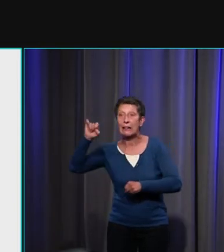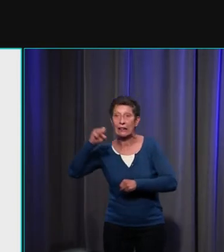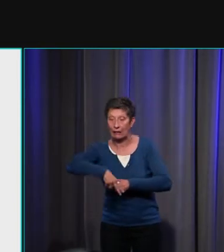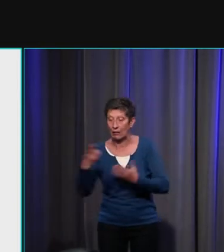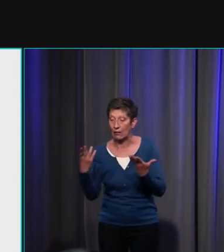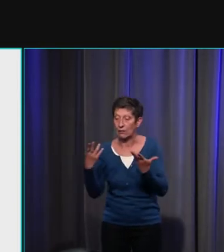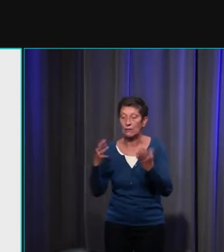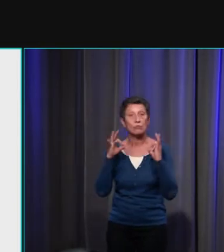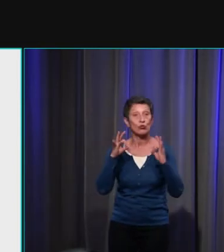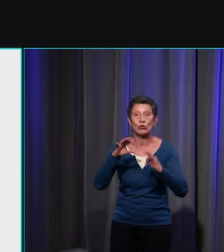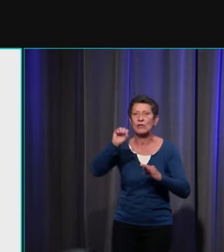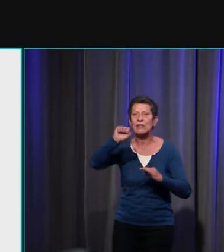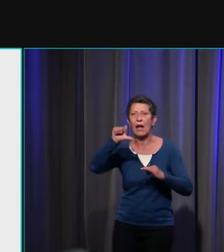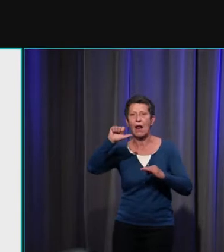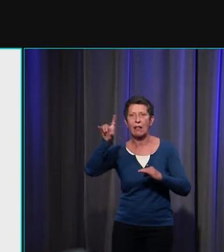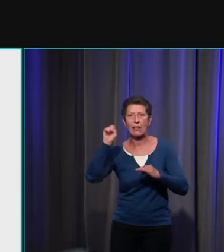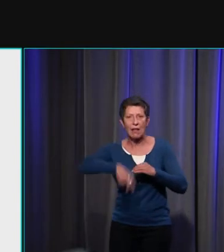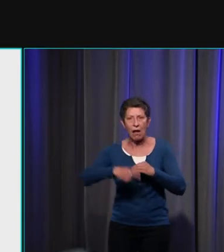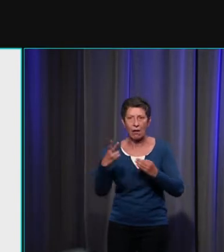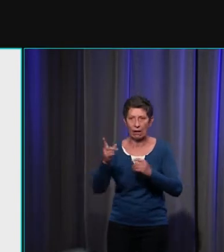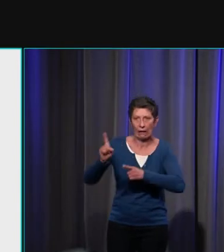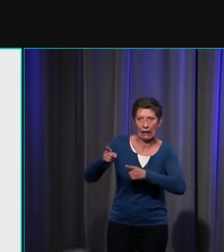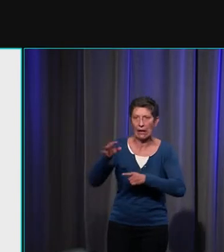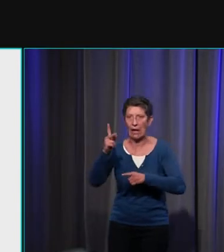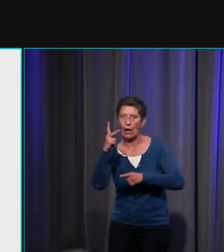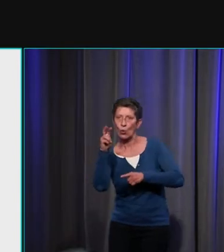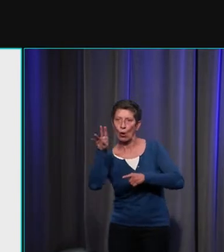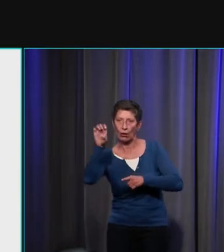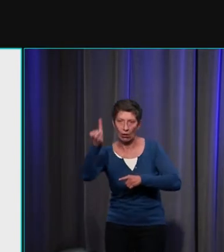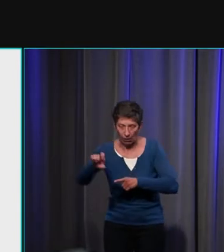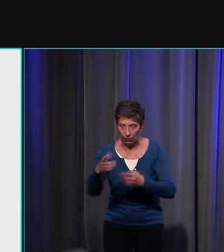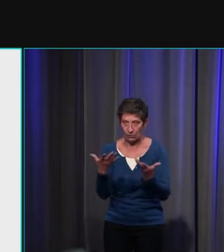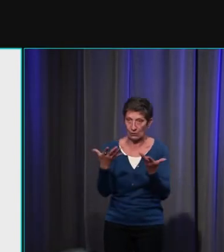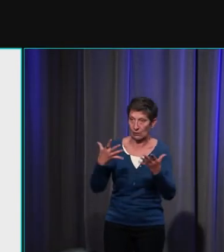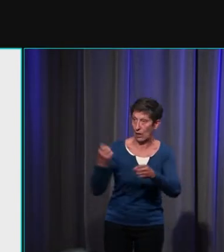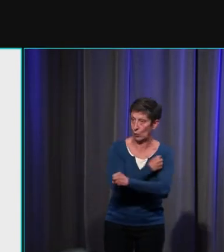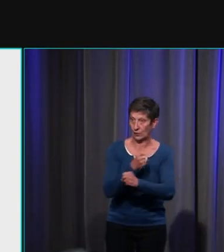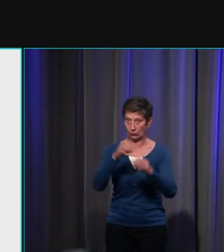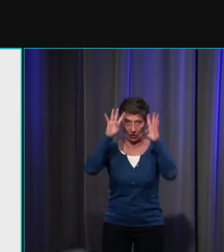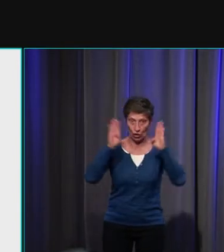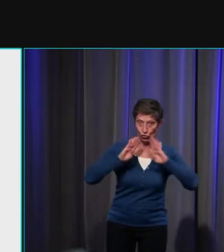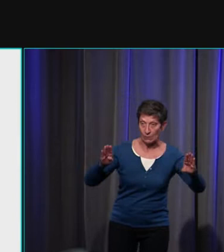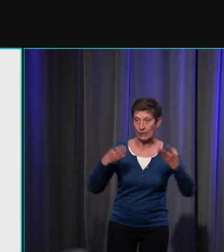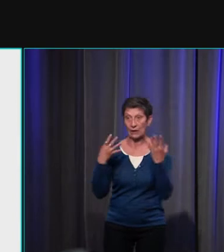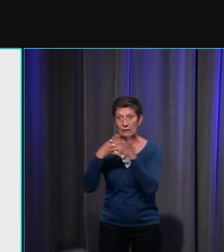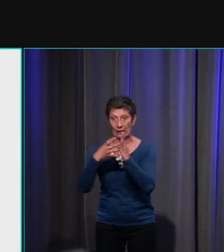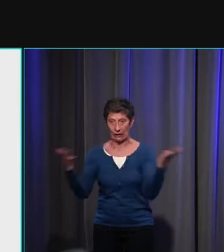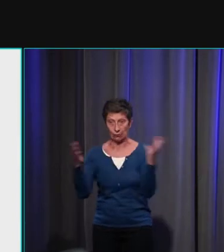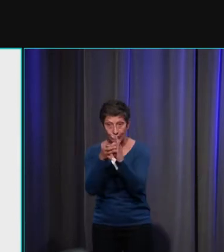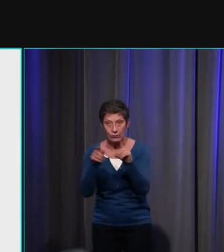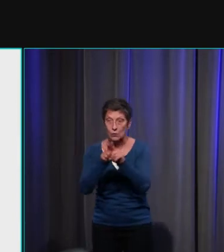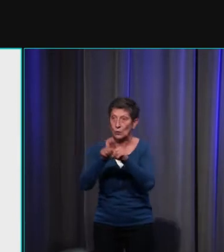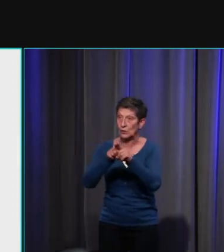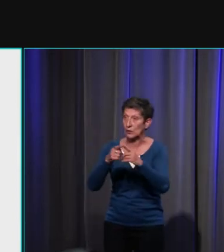qui réussi à faire l'unité entre la syrie d'une part l'egypte de l'autre et à galvaniser le monde musulman